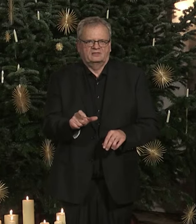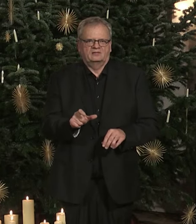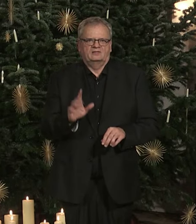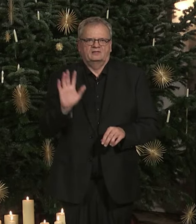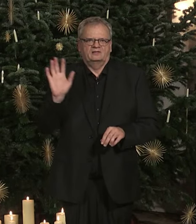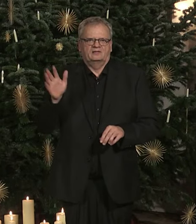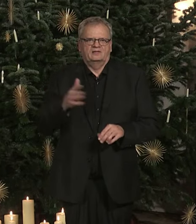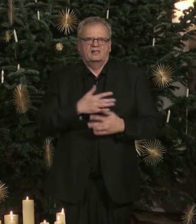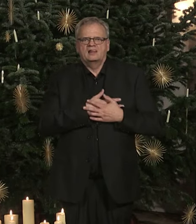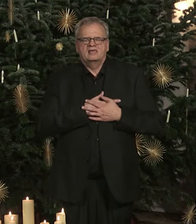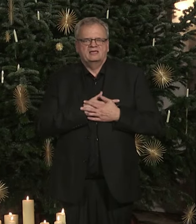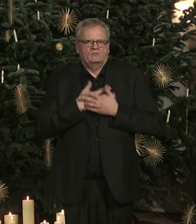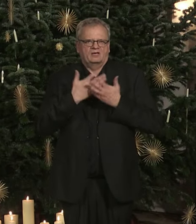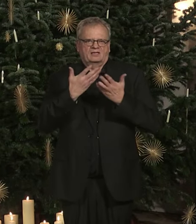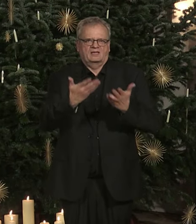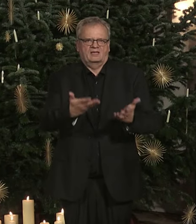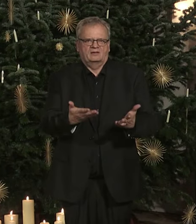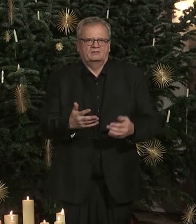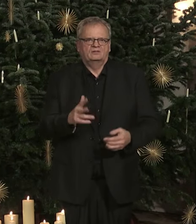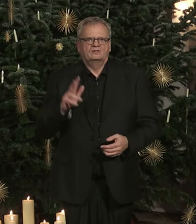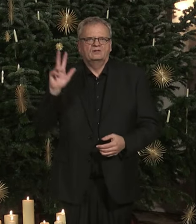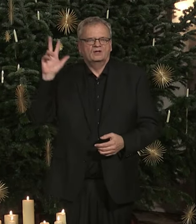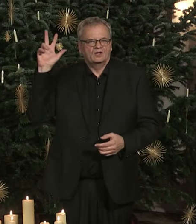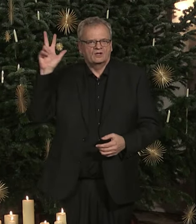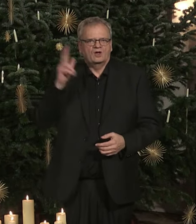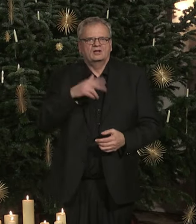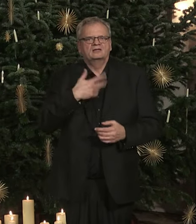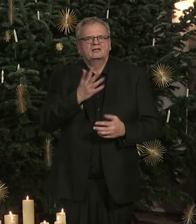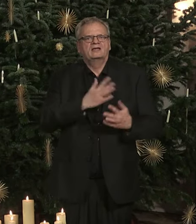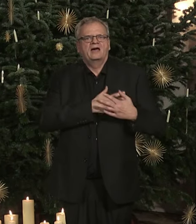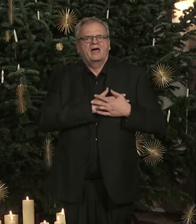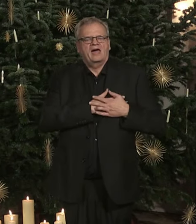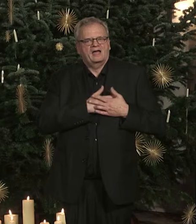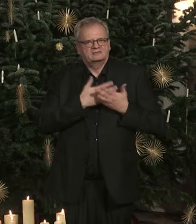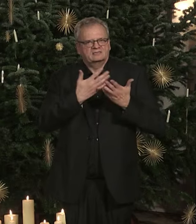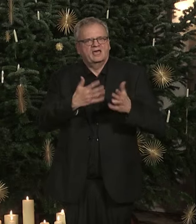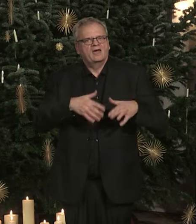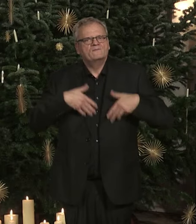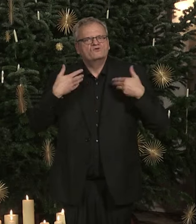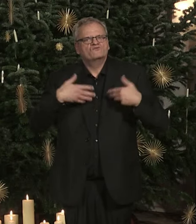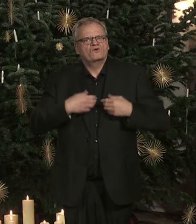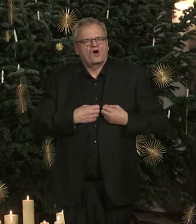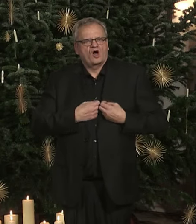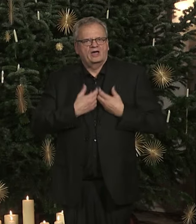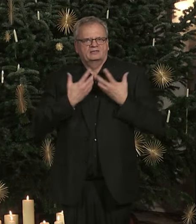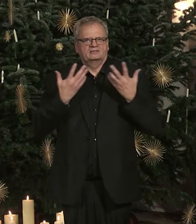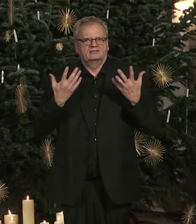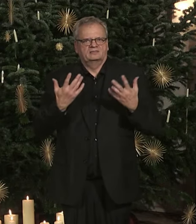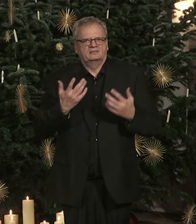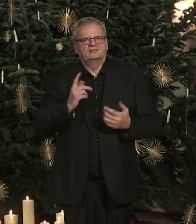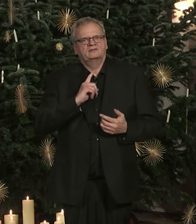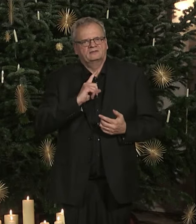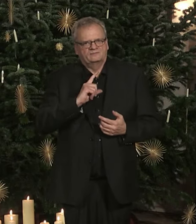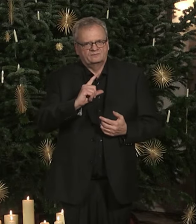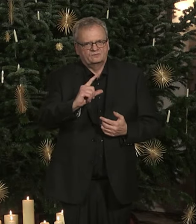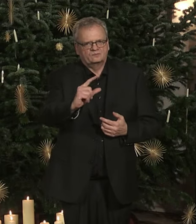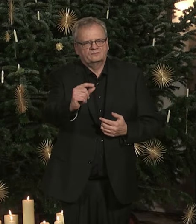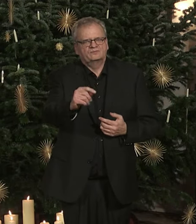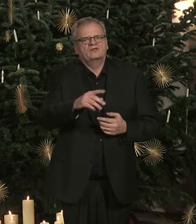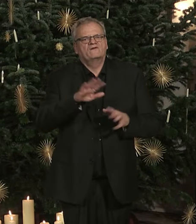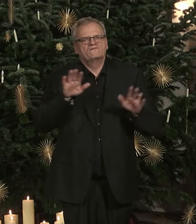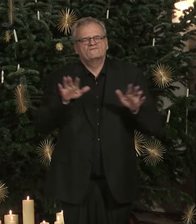mit seiner Liebe. Gott erfülle dein Herz mit Freude. So geh hin in die